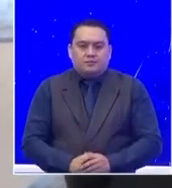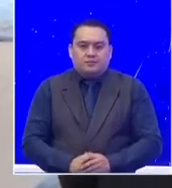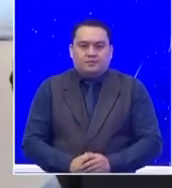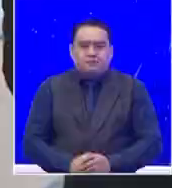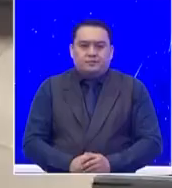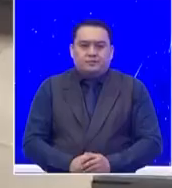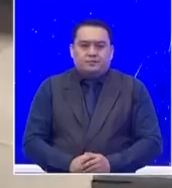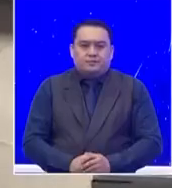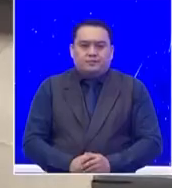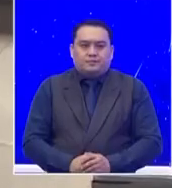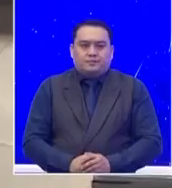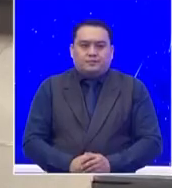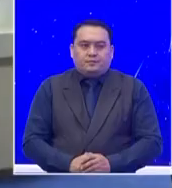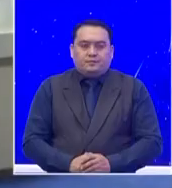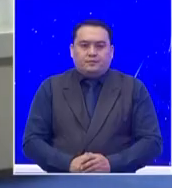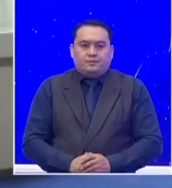Аль-Фараби.